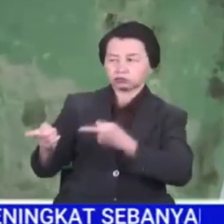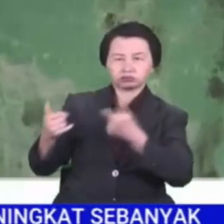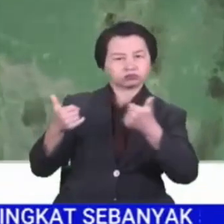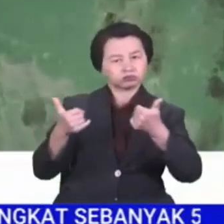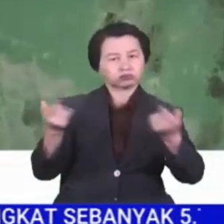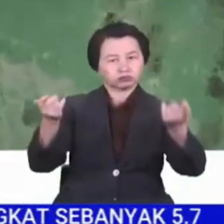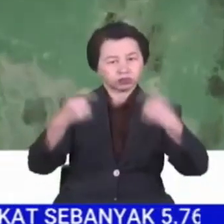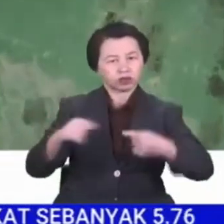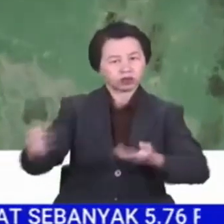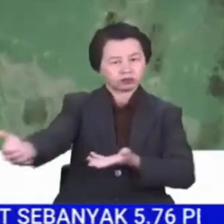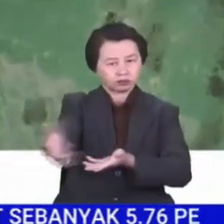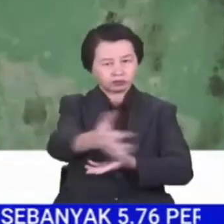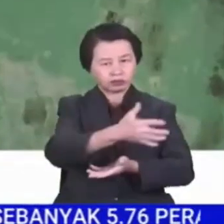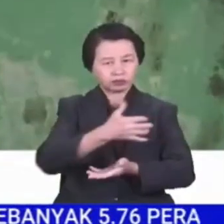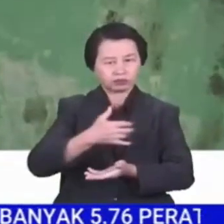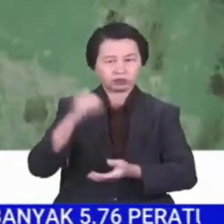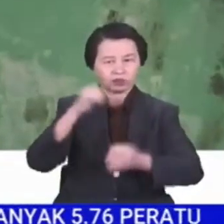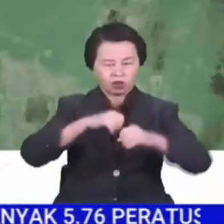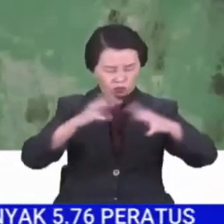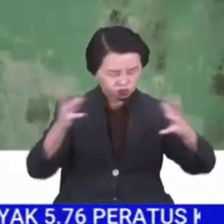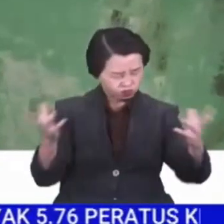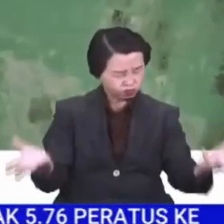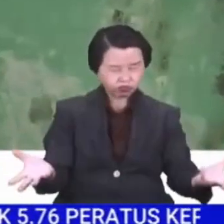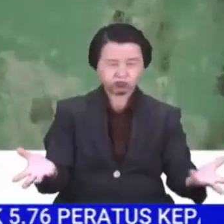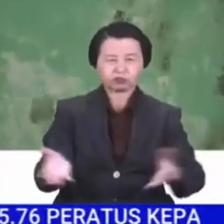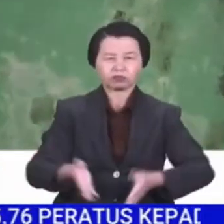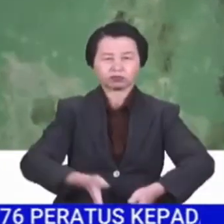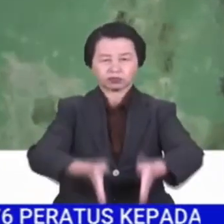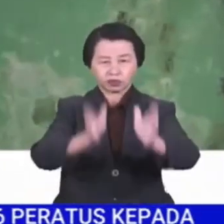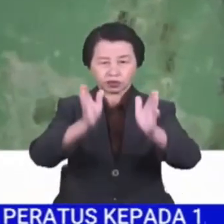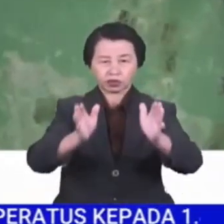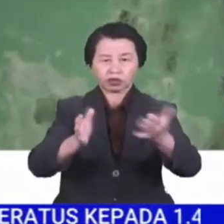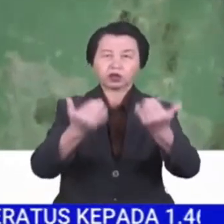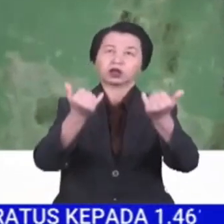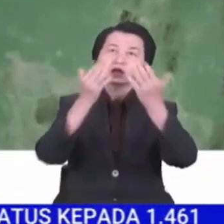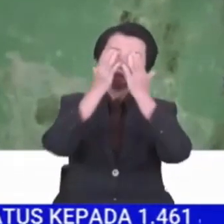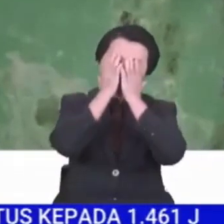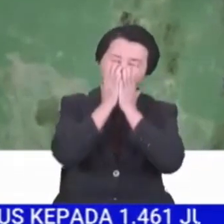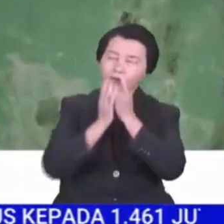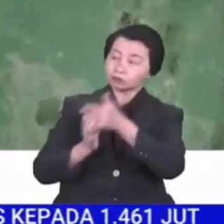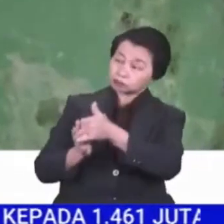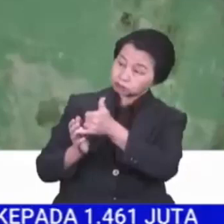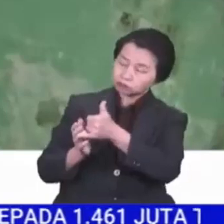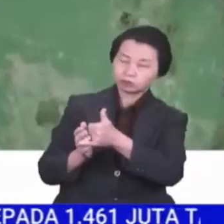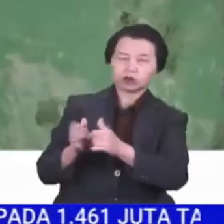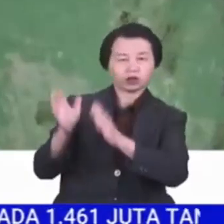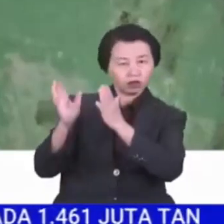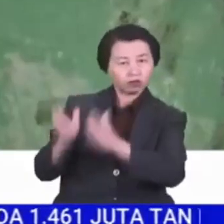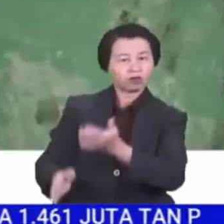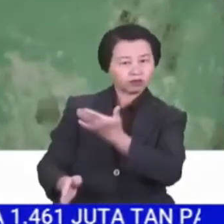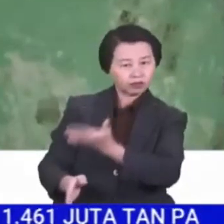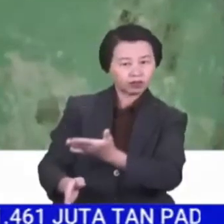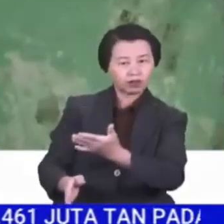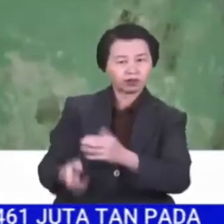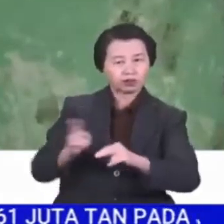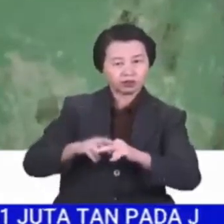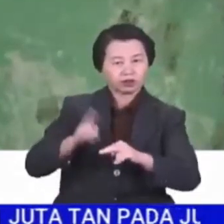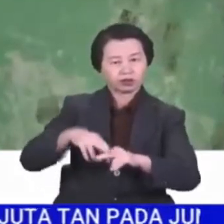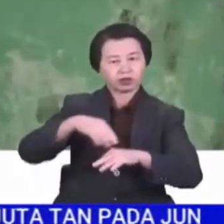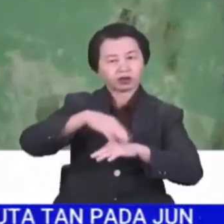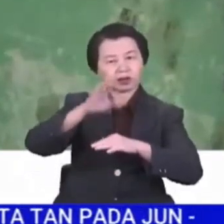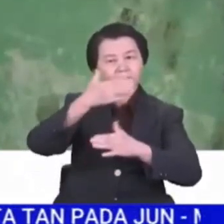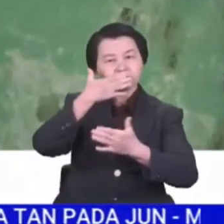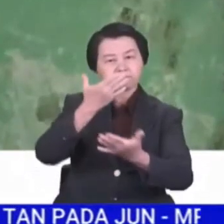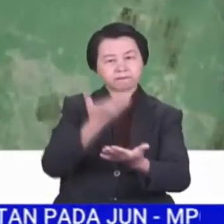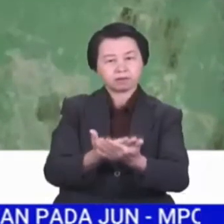taklah melempoh keluar sampai ke tengah jalan. Setakat ni alhamdulillah lah, okeylah, ada peningkatan lah, lebih baik